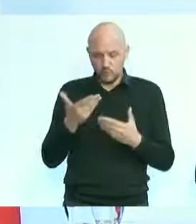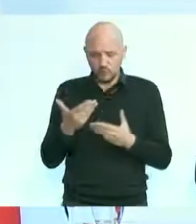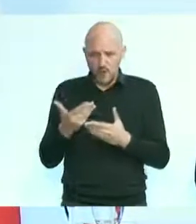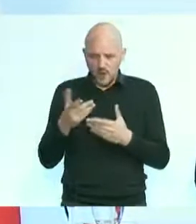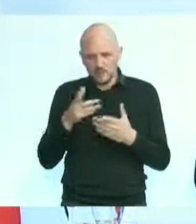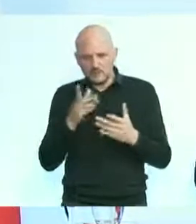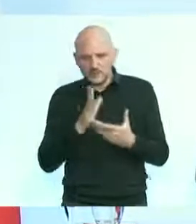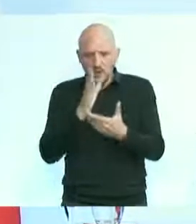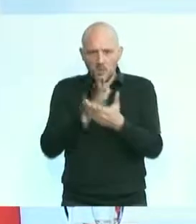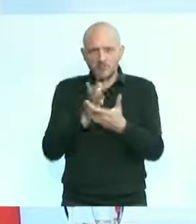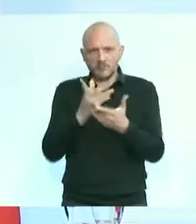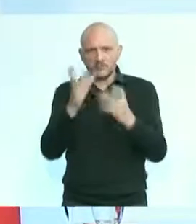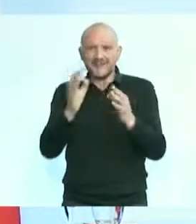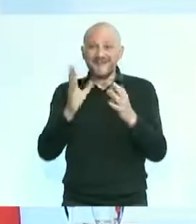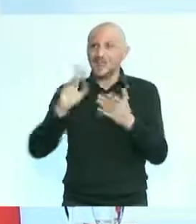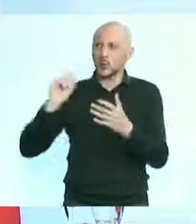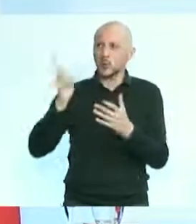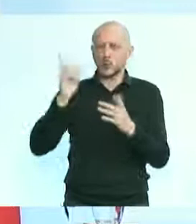ville.